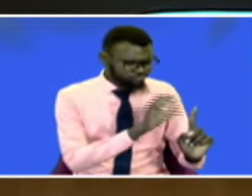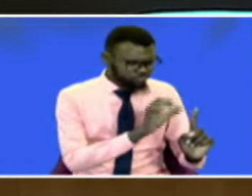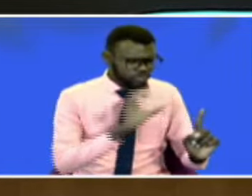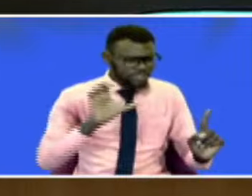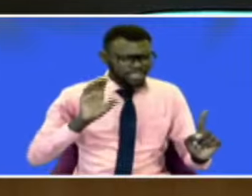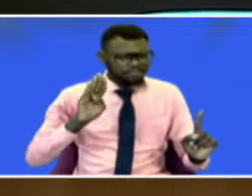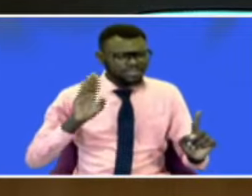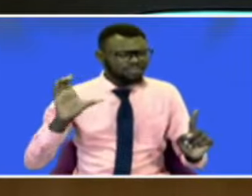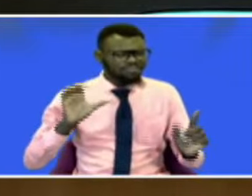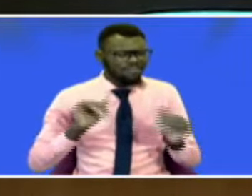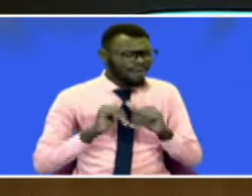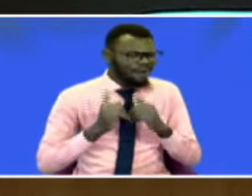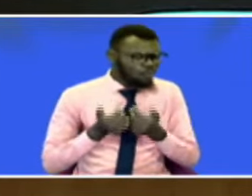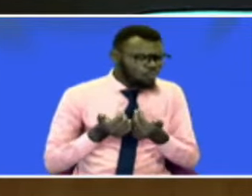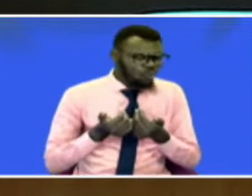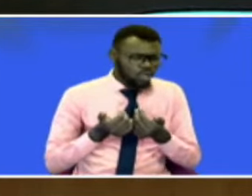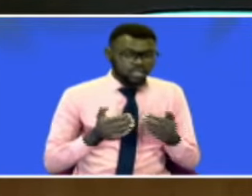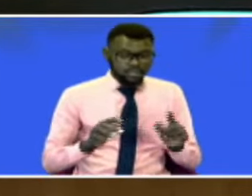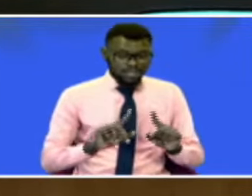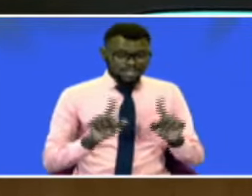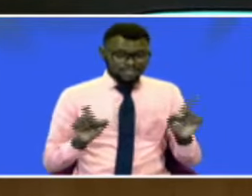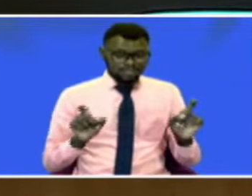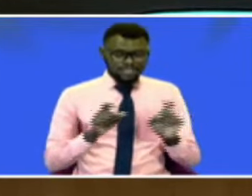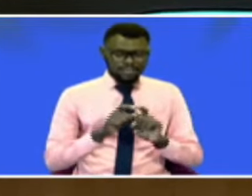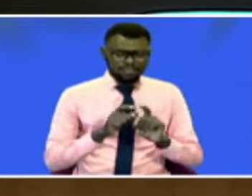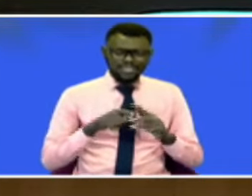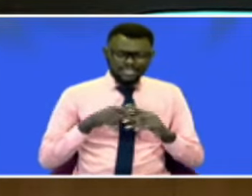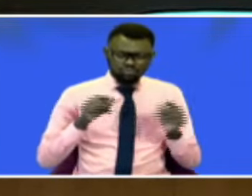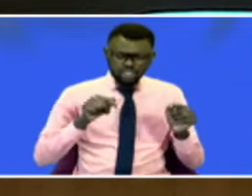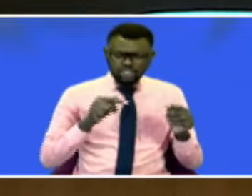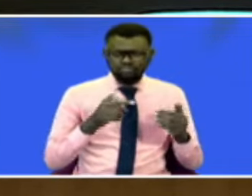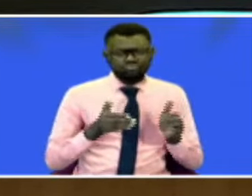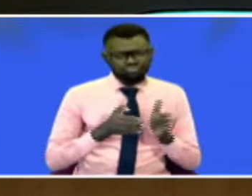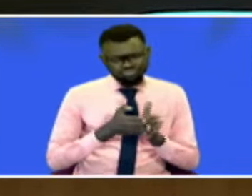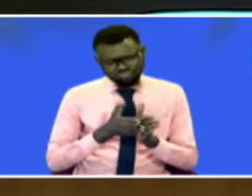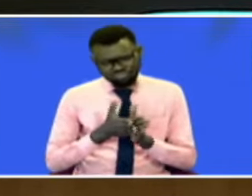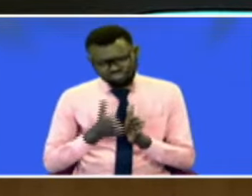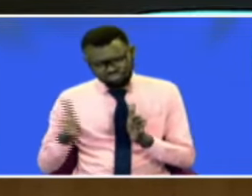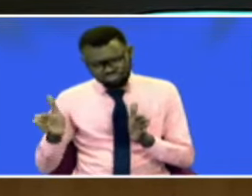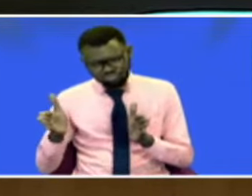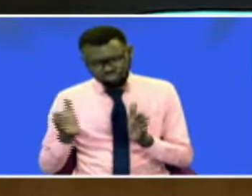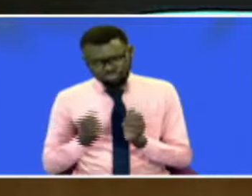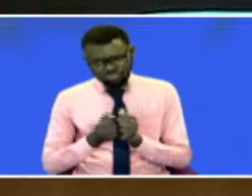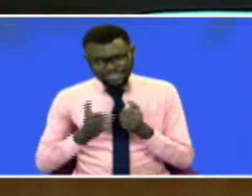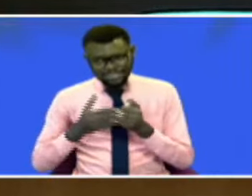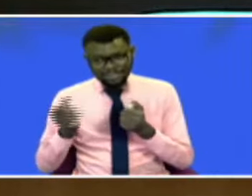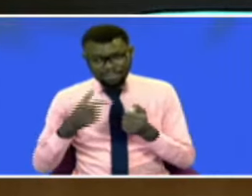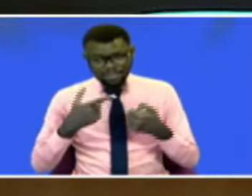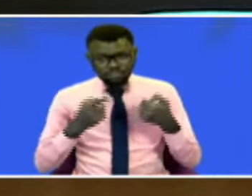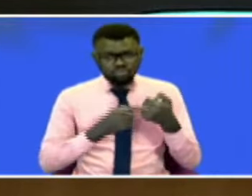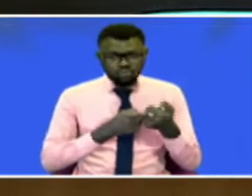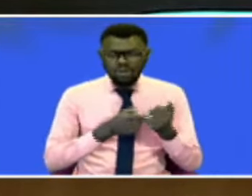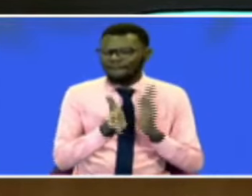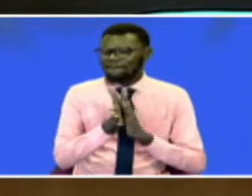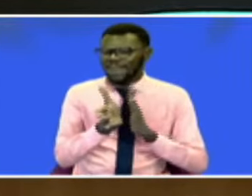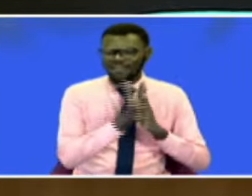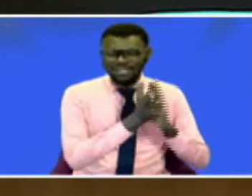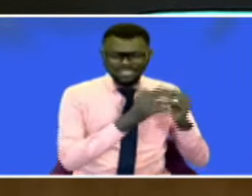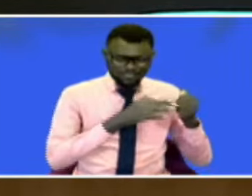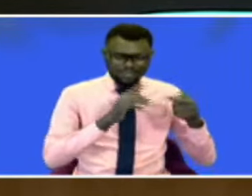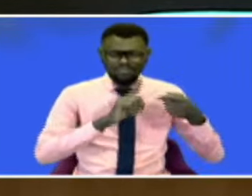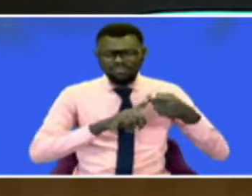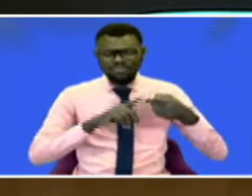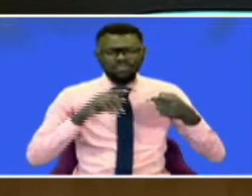mitihani ya kozi zao kuanzia leo hadi Juni 19 kwenye vituo vyake 7 vilivyoko kaunti za Nairobi,